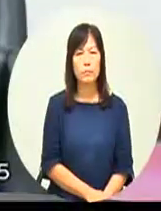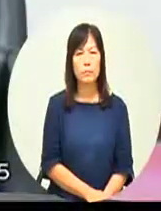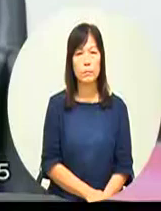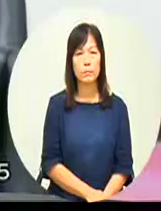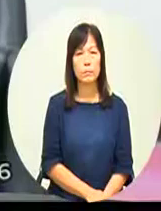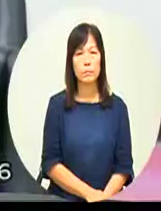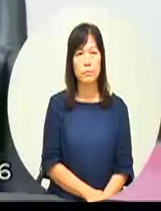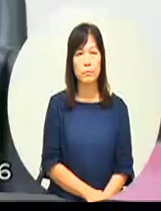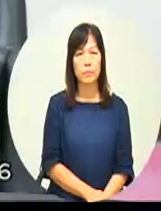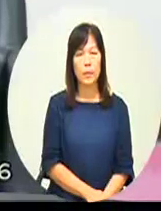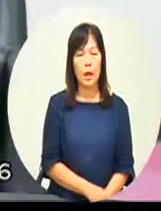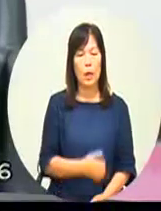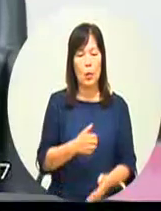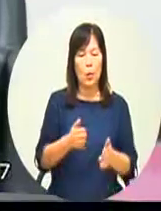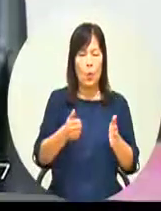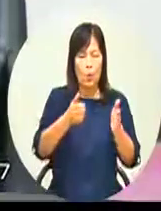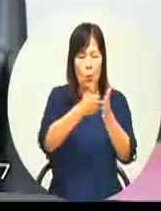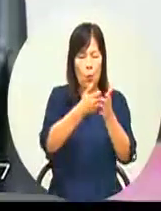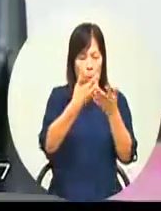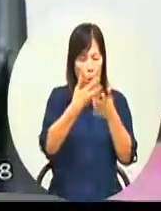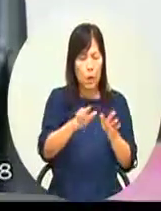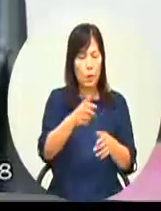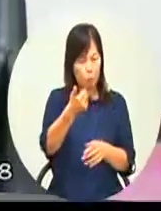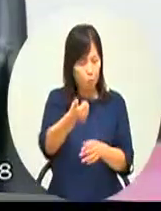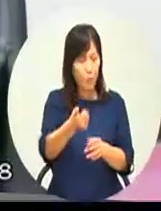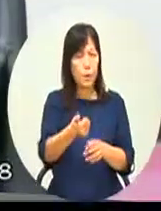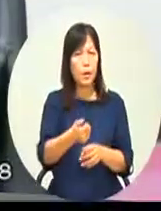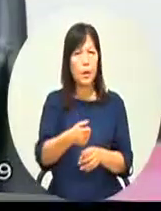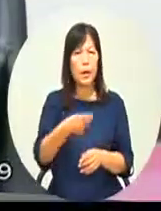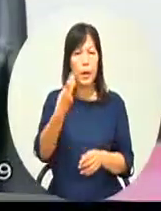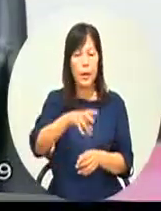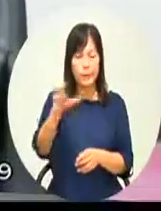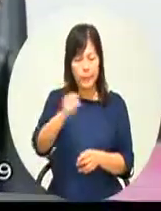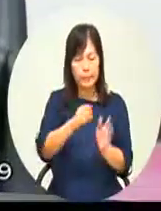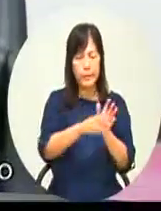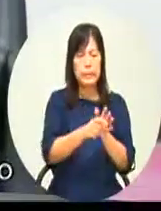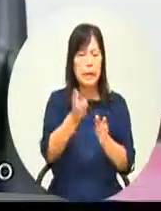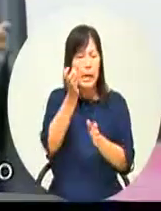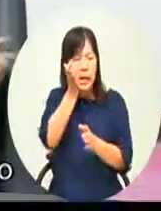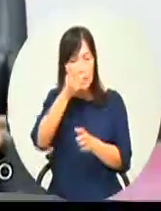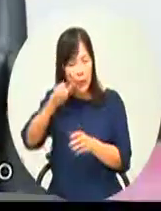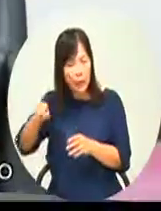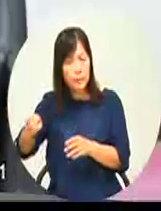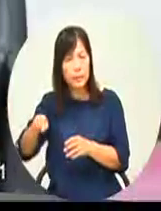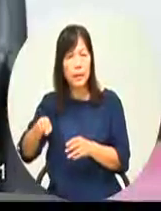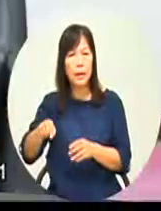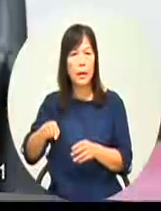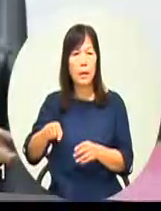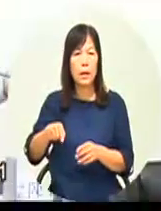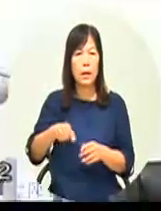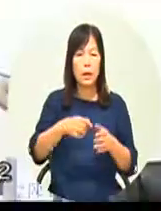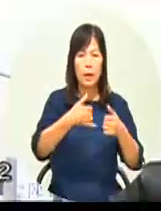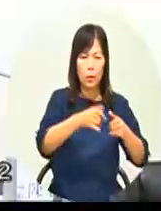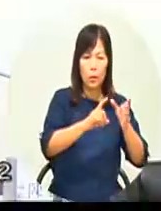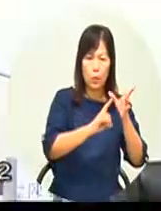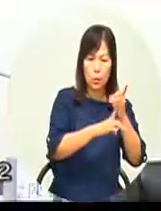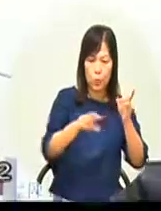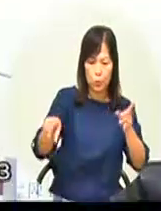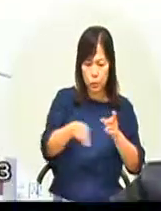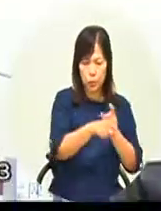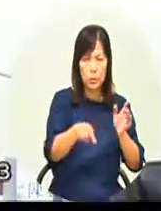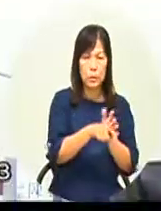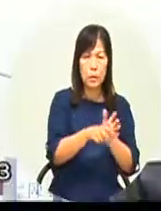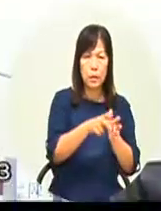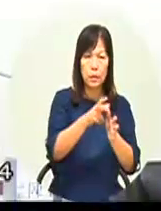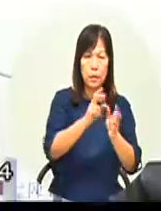个大运量 很好嘛，那我们现在也要再争取从冈山到鹿竹的一个这样